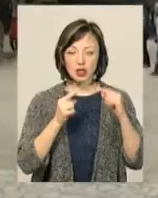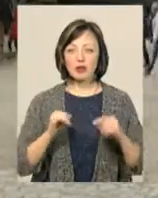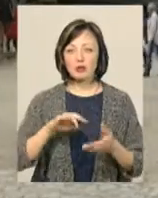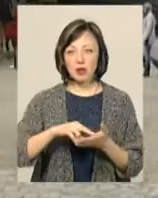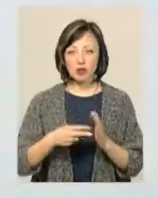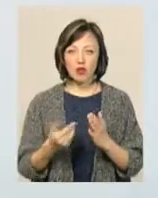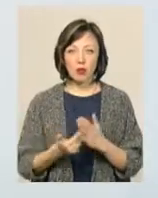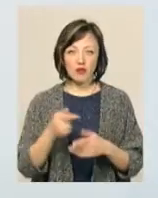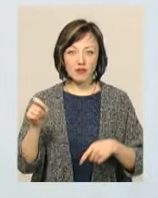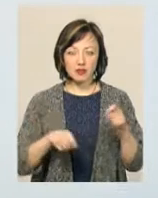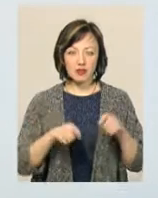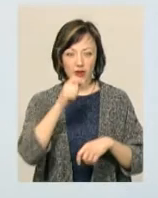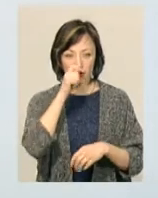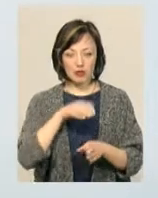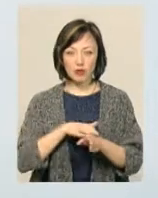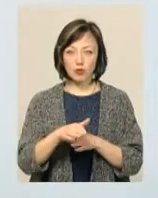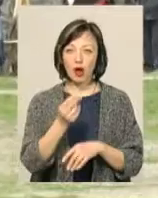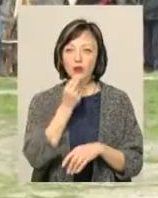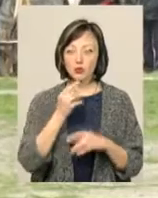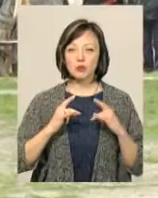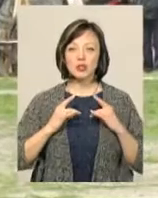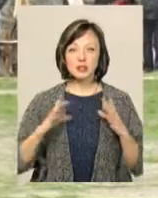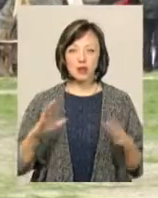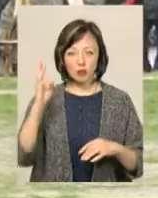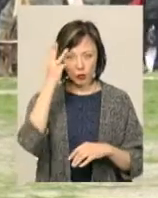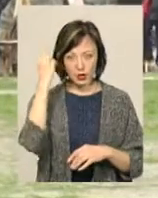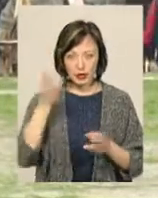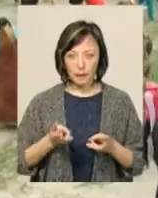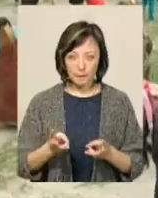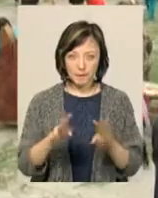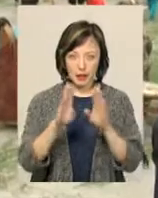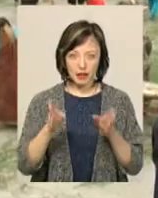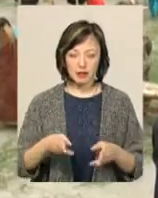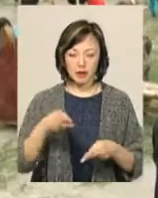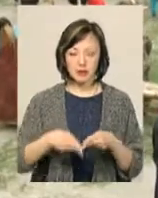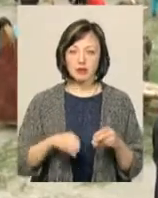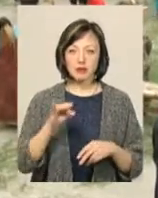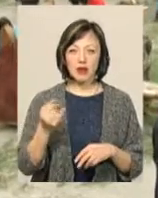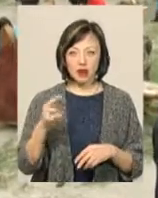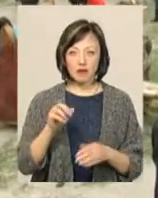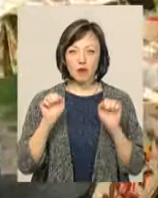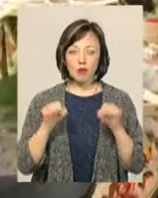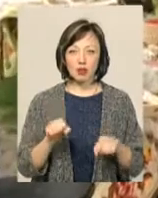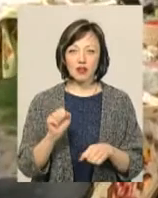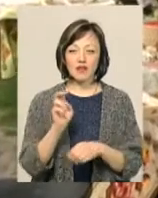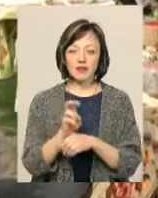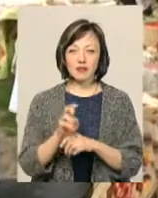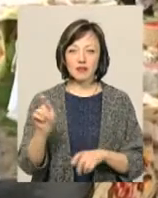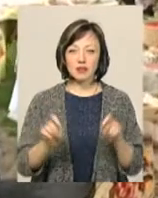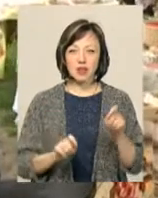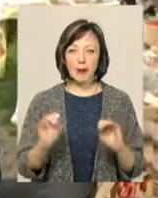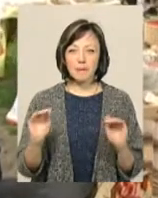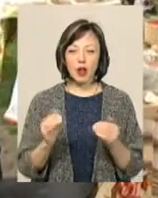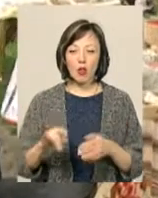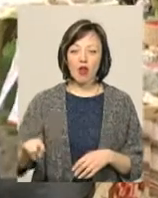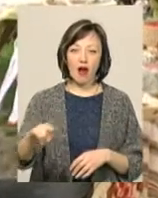нові фести. У квітні відбудеться гастрономічне свято «Подільський п'єц». А наприкінці травня можна відвідати фестиваль малої